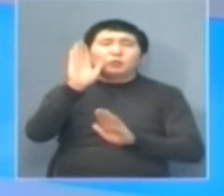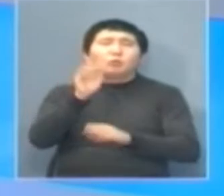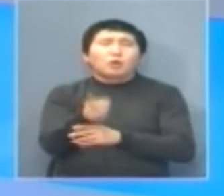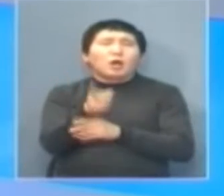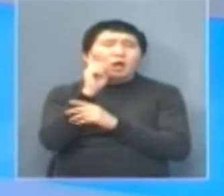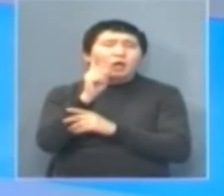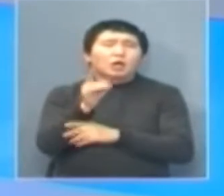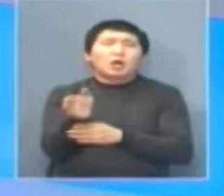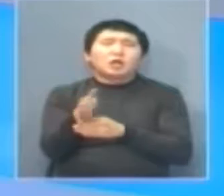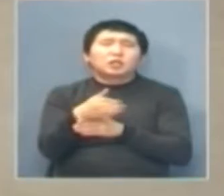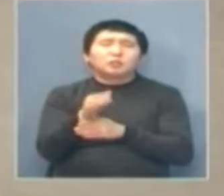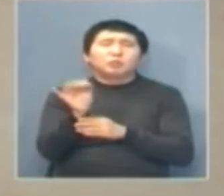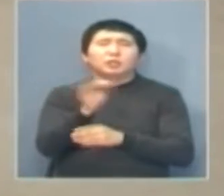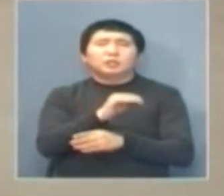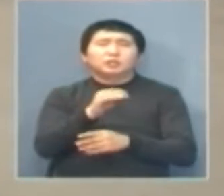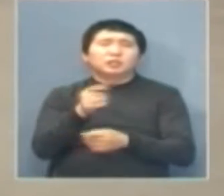мальков.